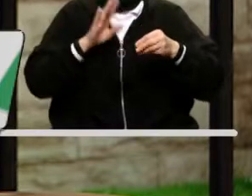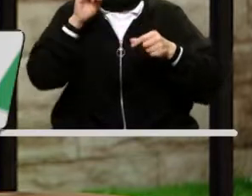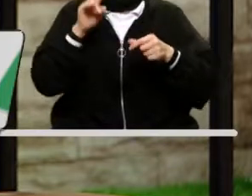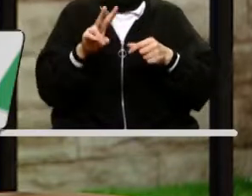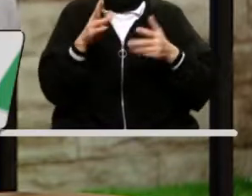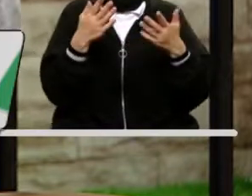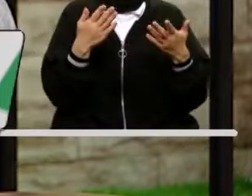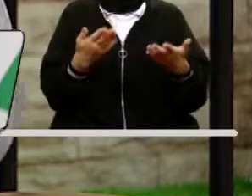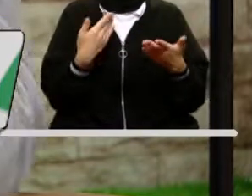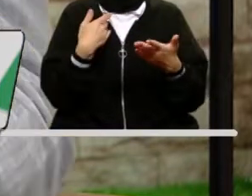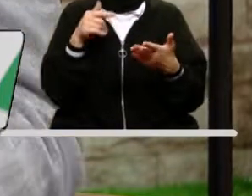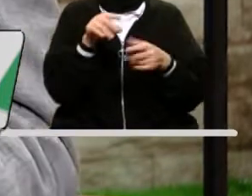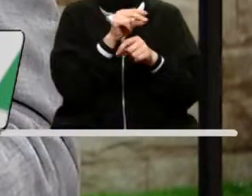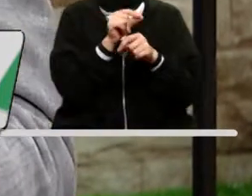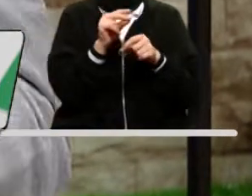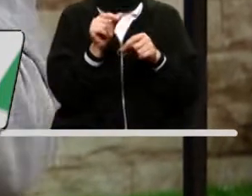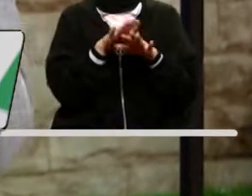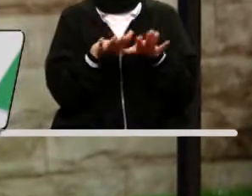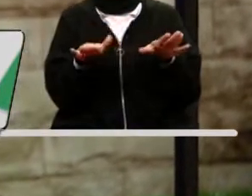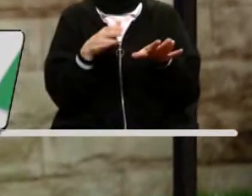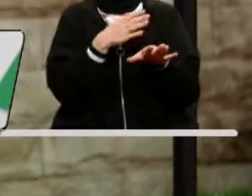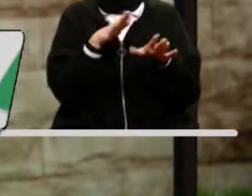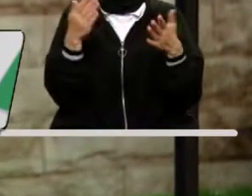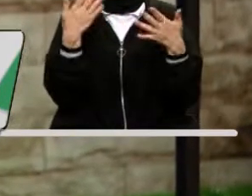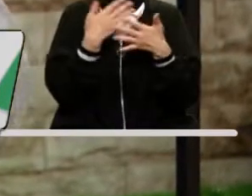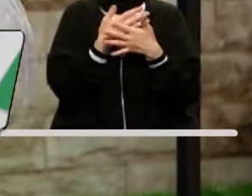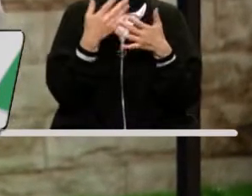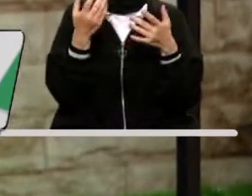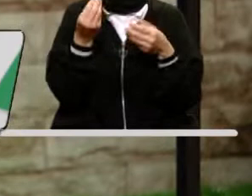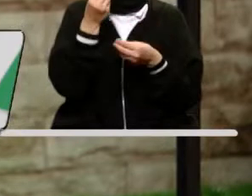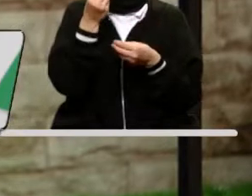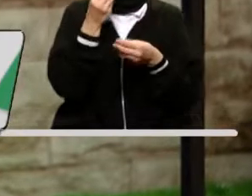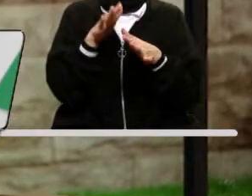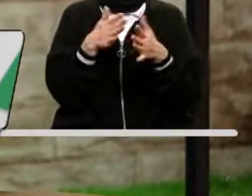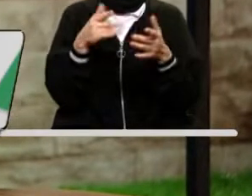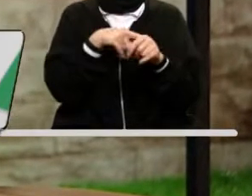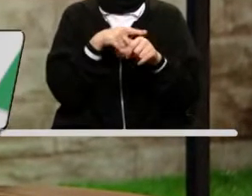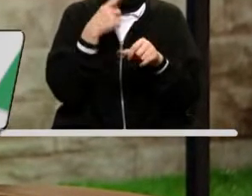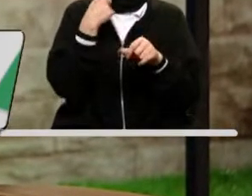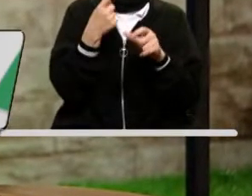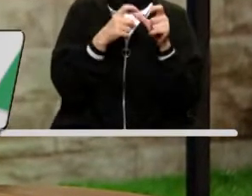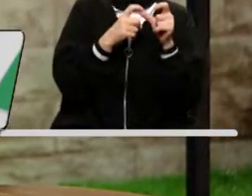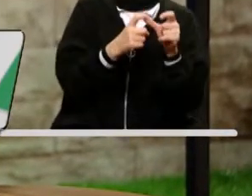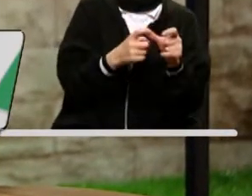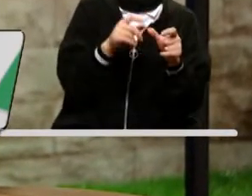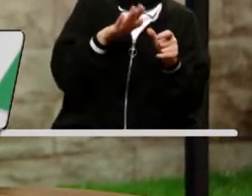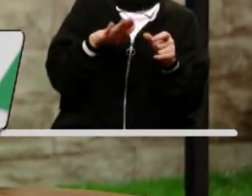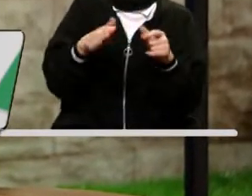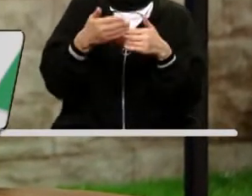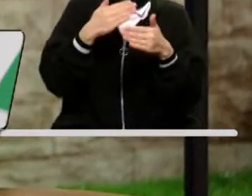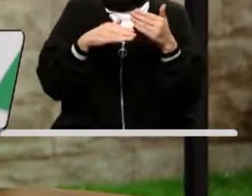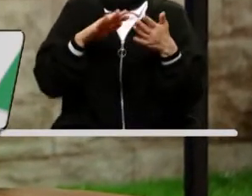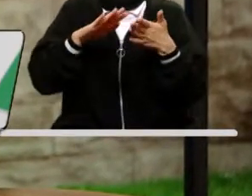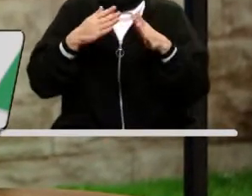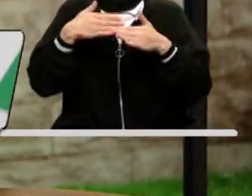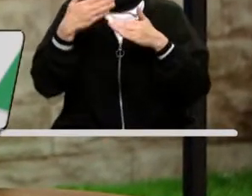anne. Akşam yemeğimiz kaçta yapılıyor? Zaten o aile masasına beraber oturulduğu zaman çocuk ondan önce veya sonra mutlaka bunu yapacaktır. Hı hı.